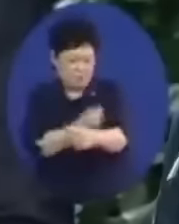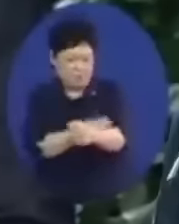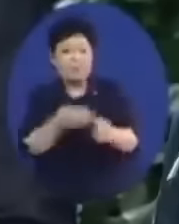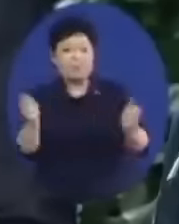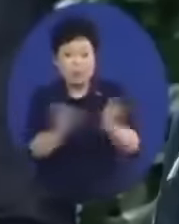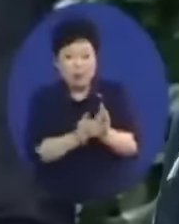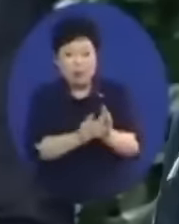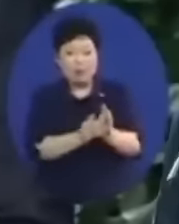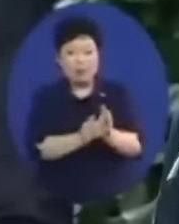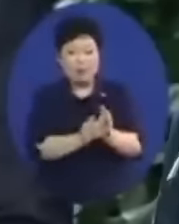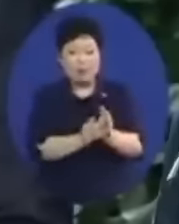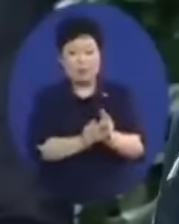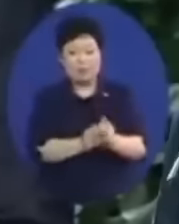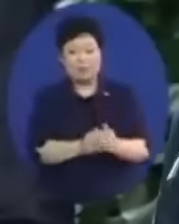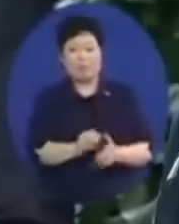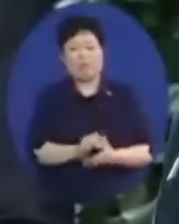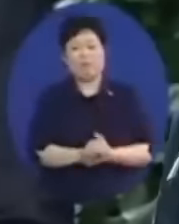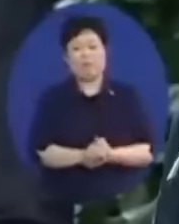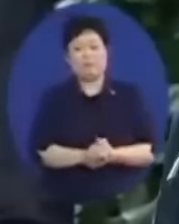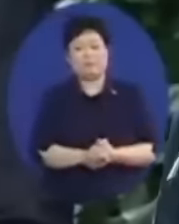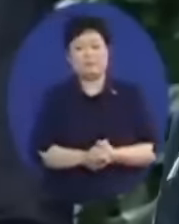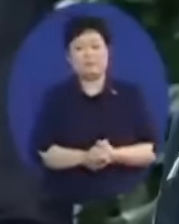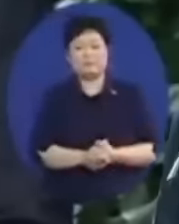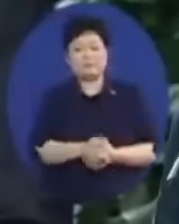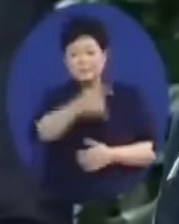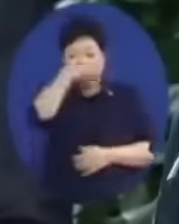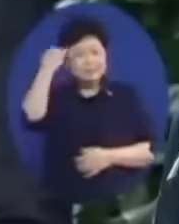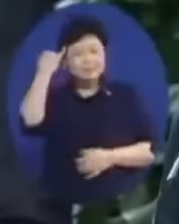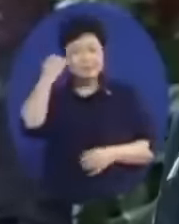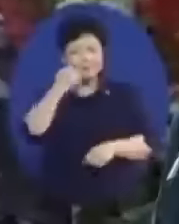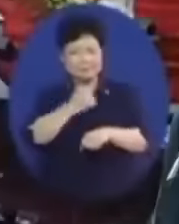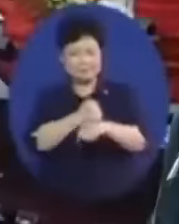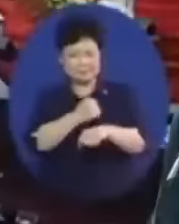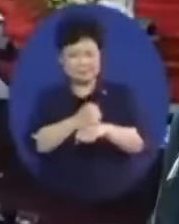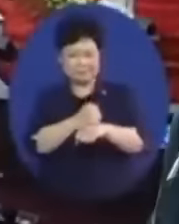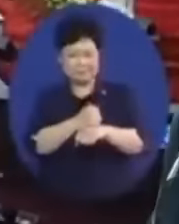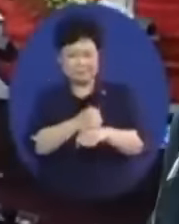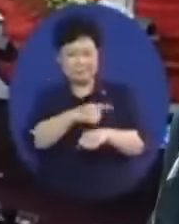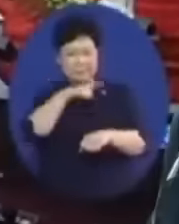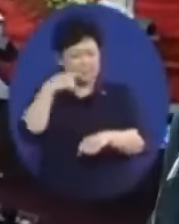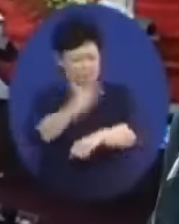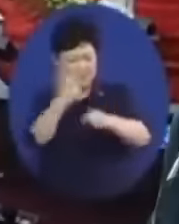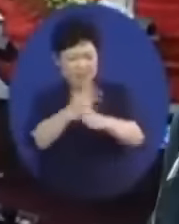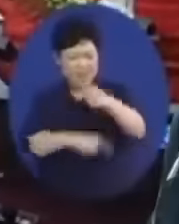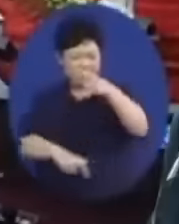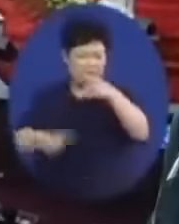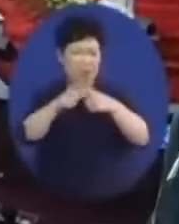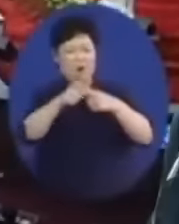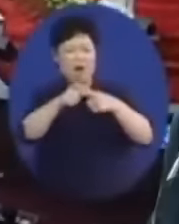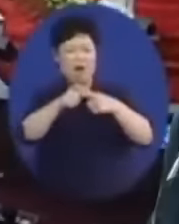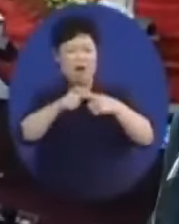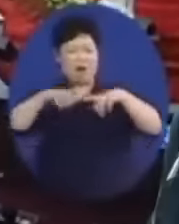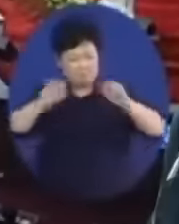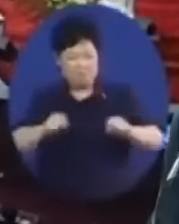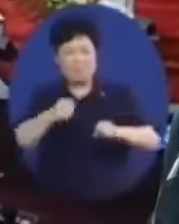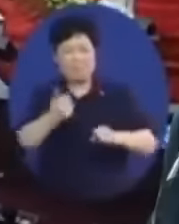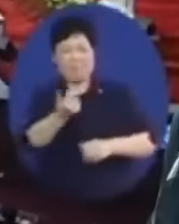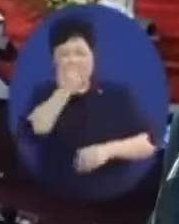그래서 그 할머니는 수혈을 받고 살아갈 수